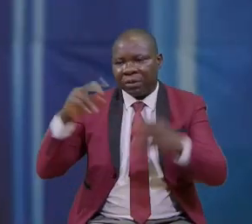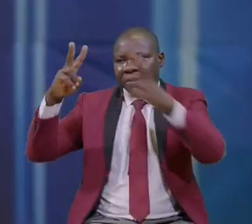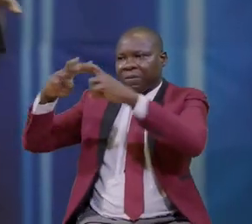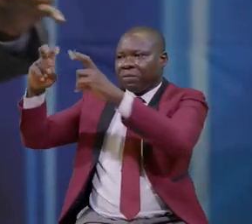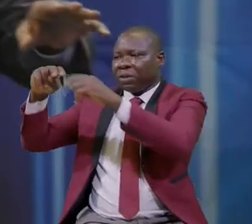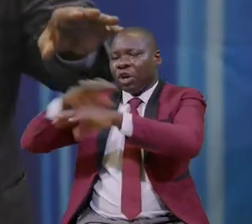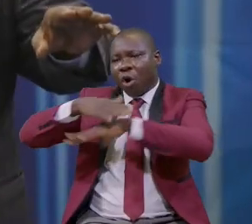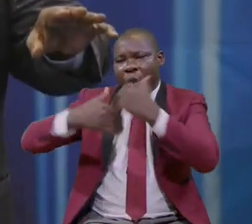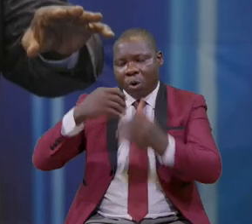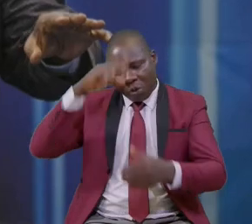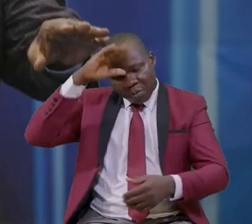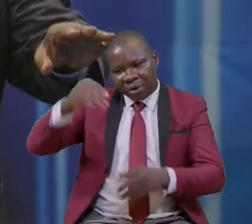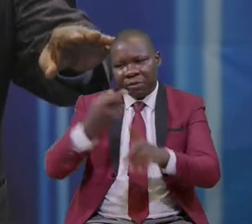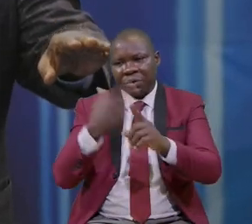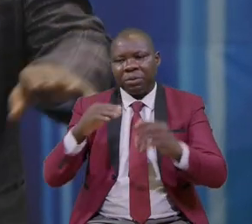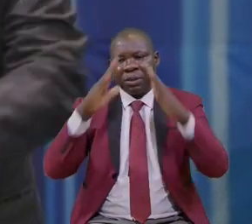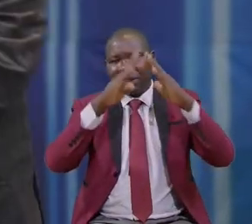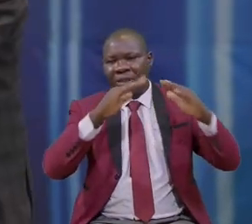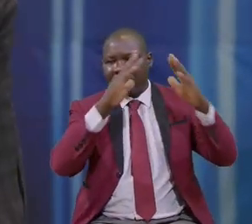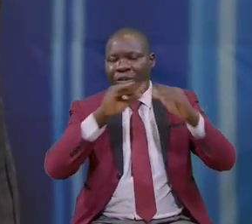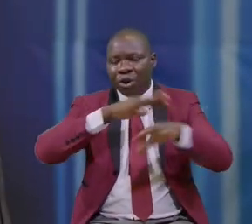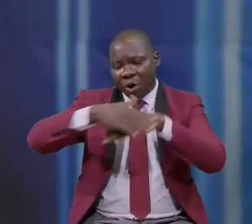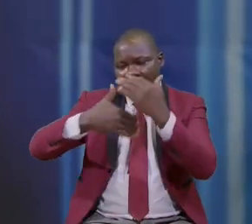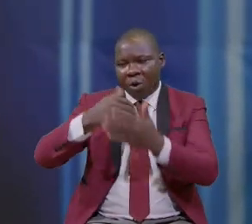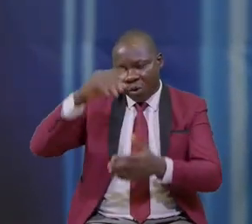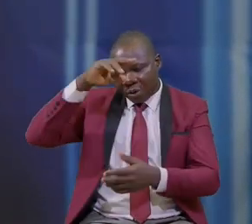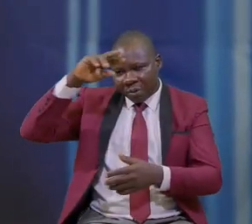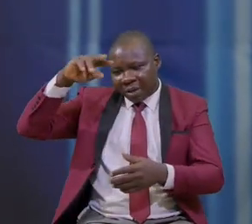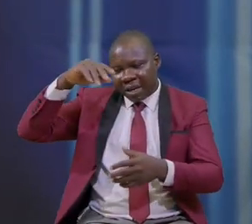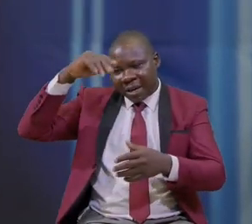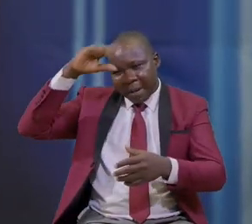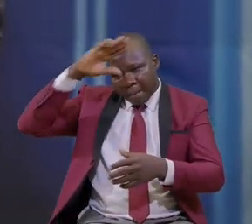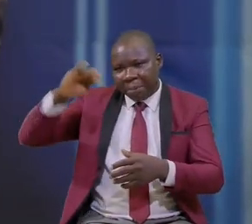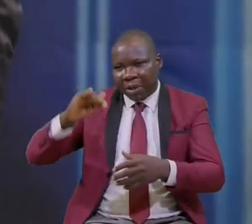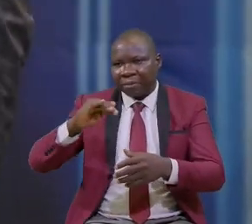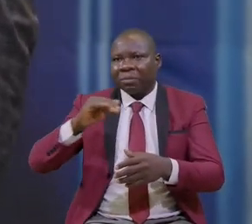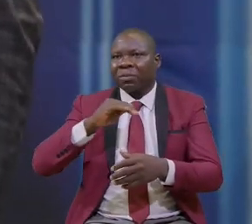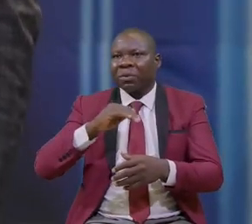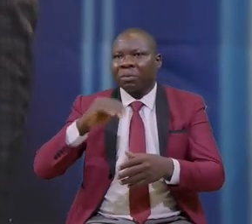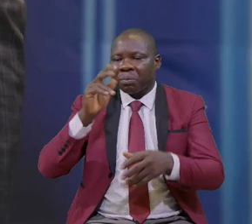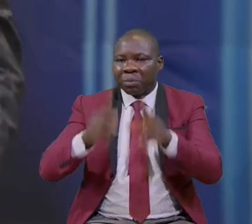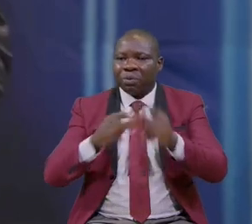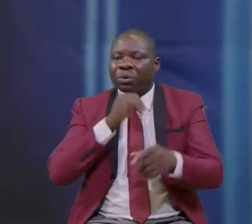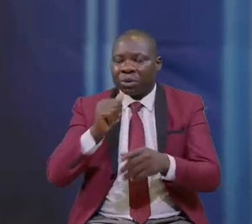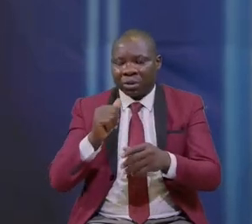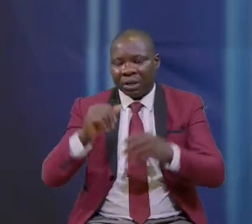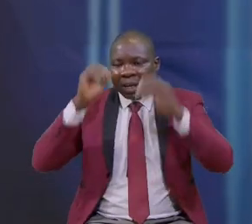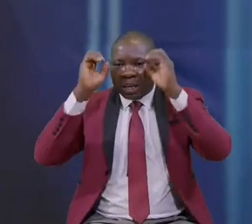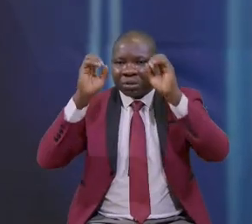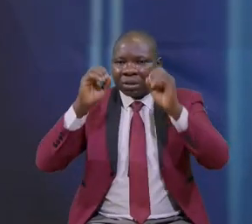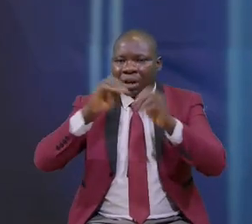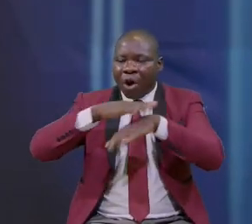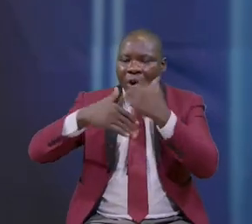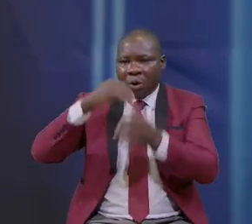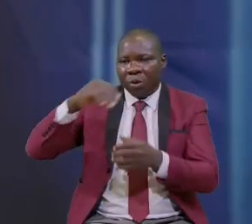ville. Tous les hommes, même illettrés, tous les hommes éduqués, tous les hommes élevés,